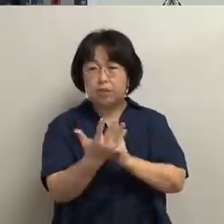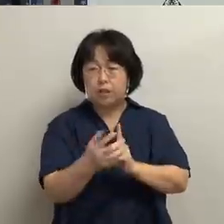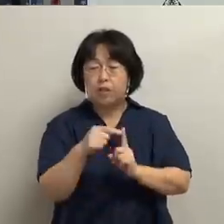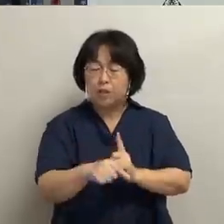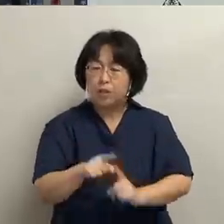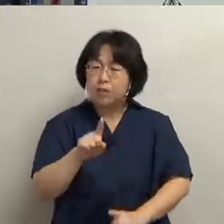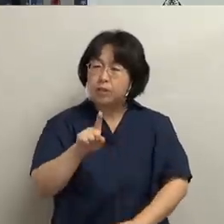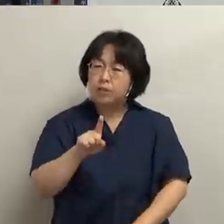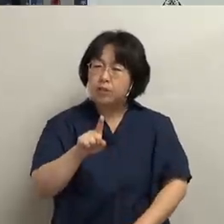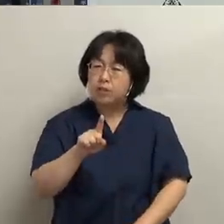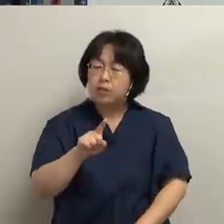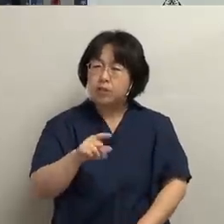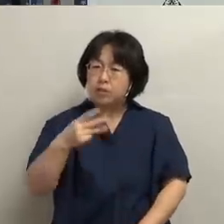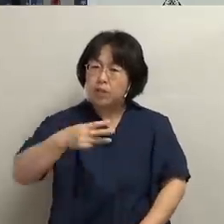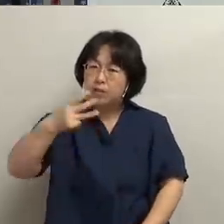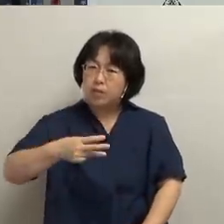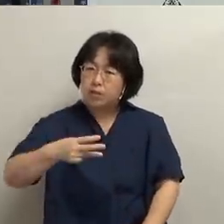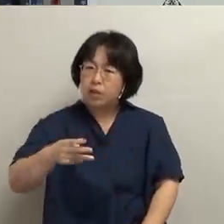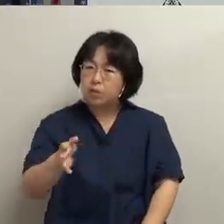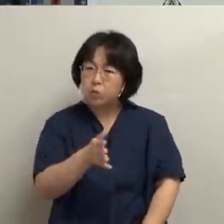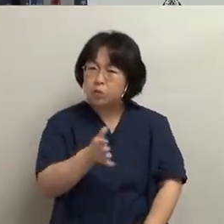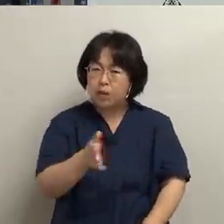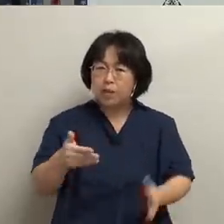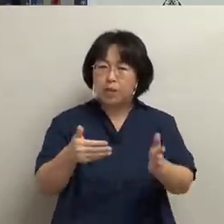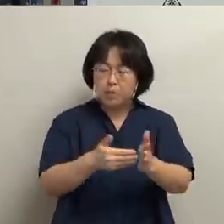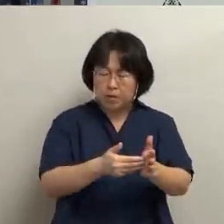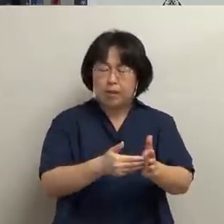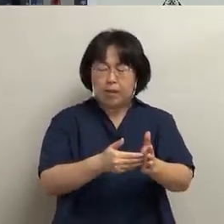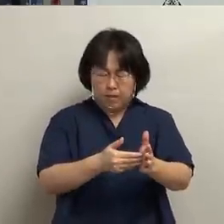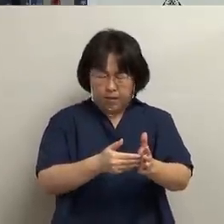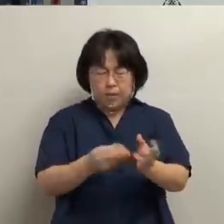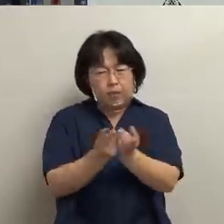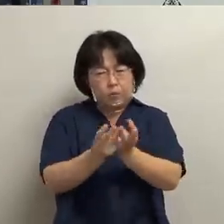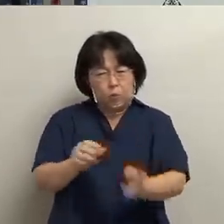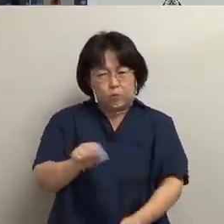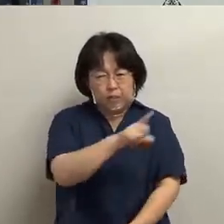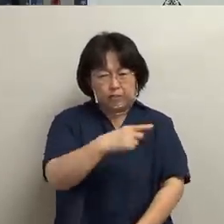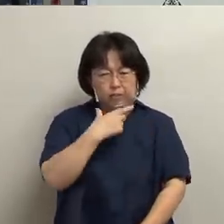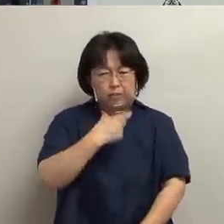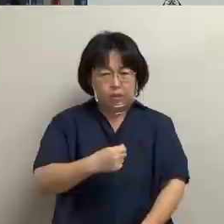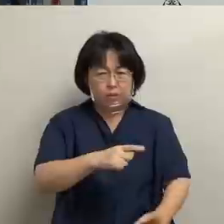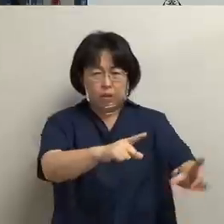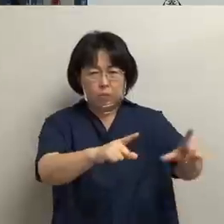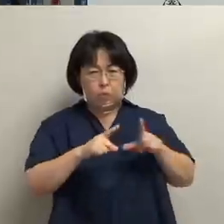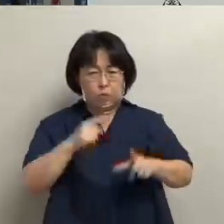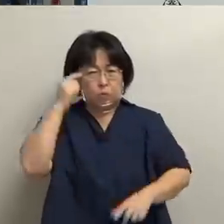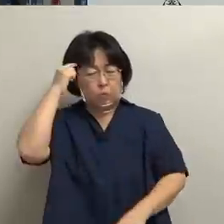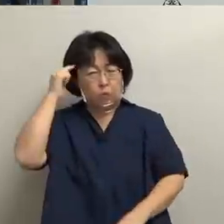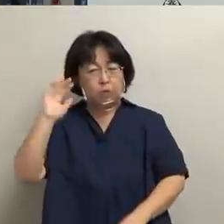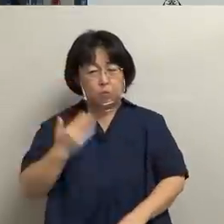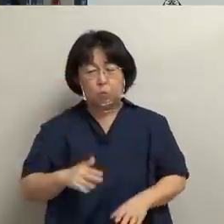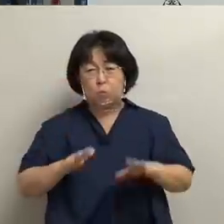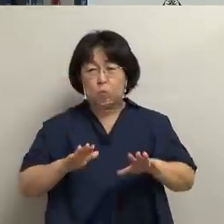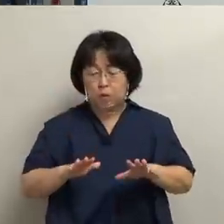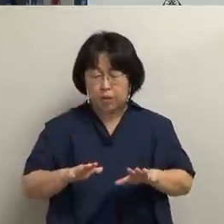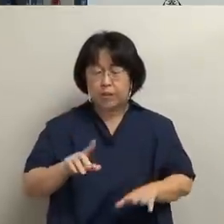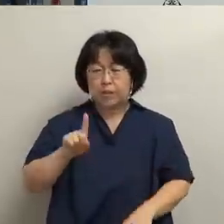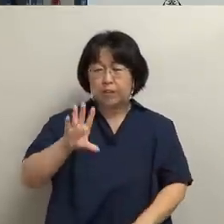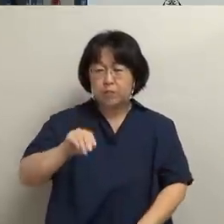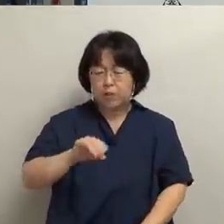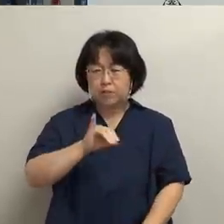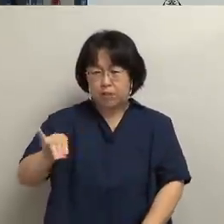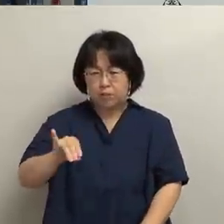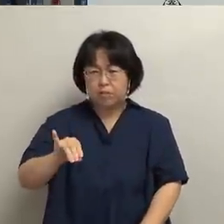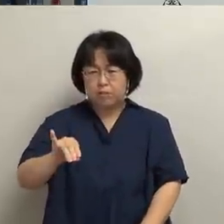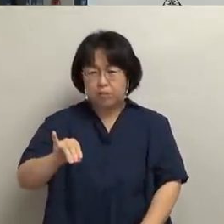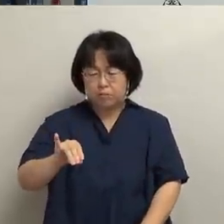11,000円3000回ぐらいまで能力を高めたいという発表されたと思うんです今回は11,000という数字オーダーされておられ